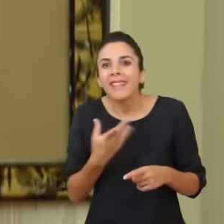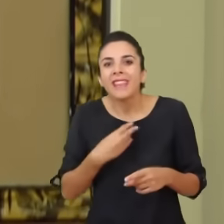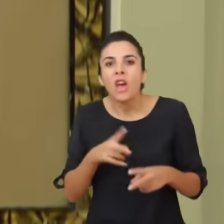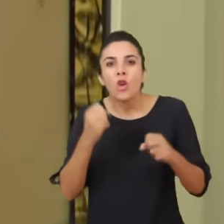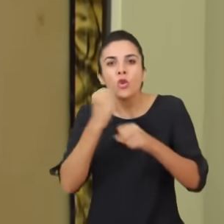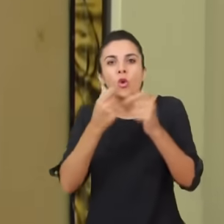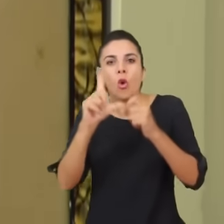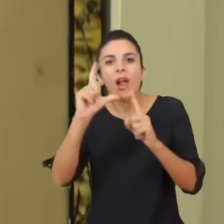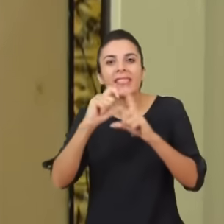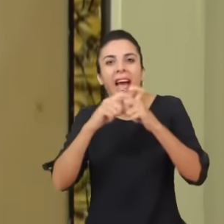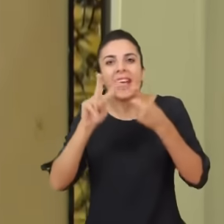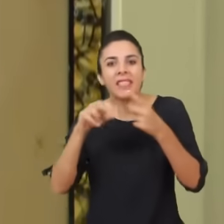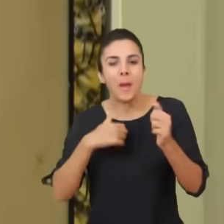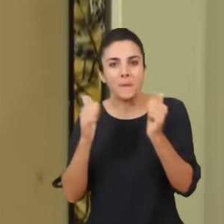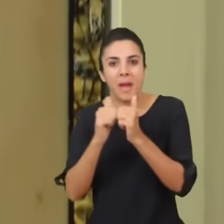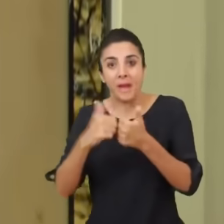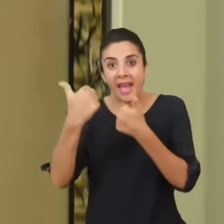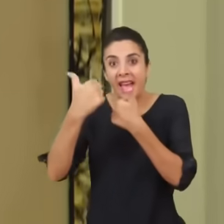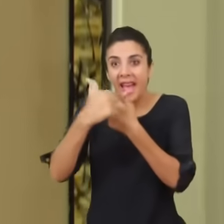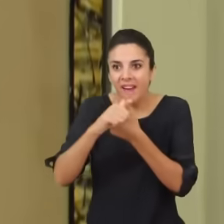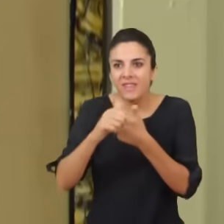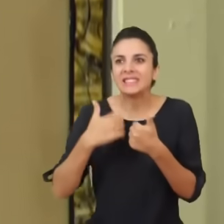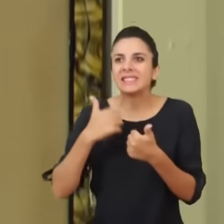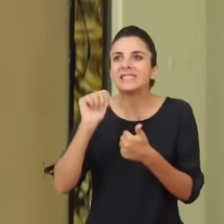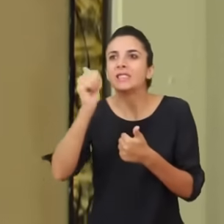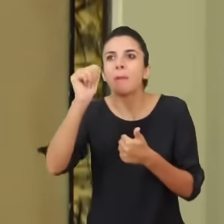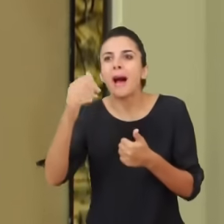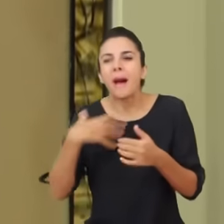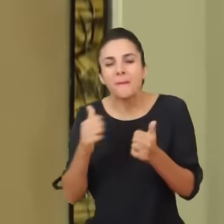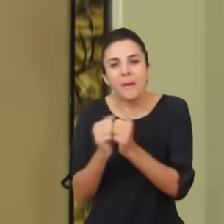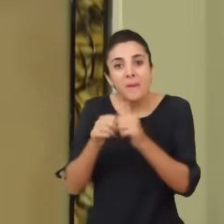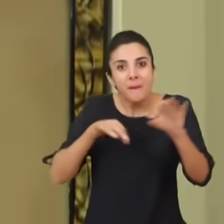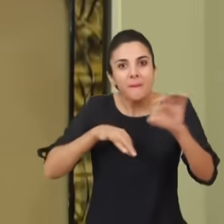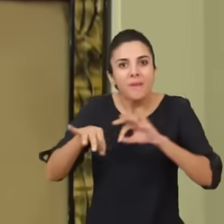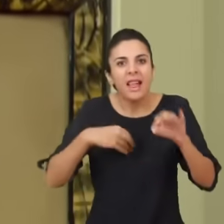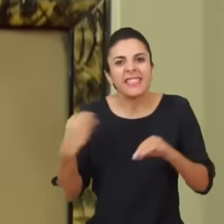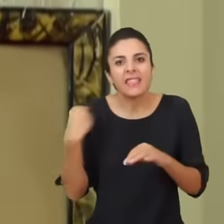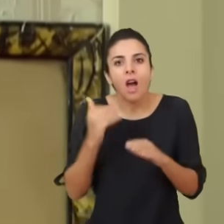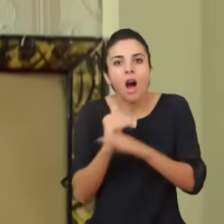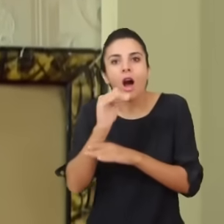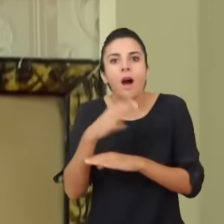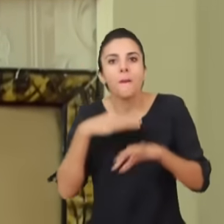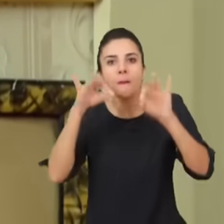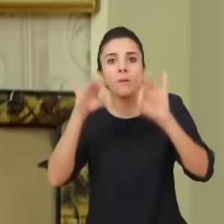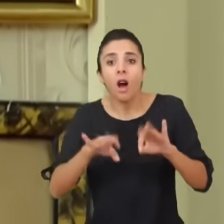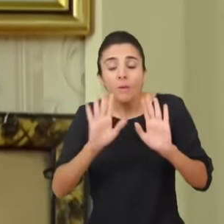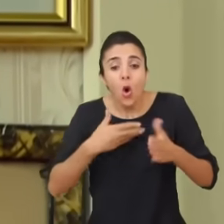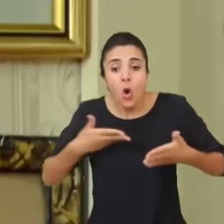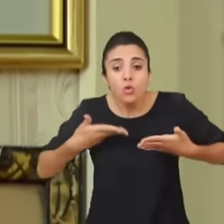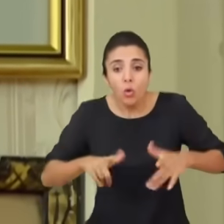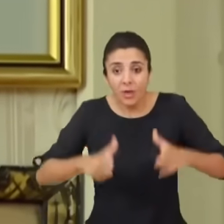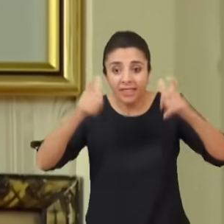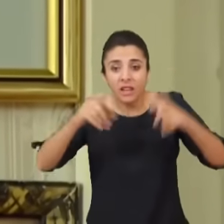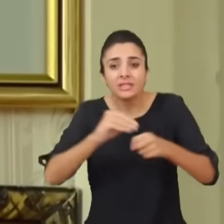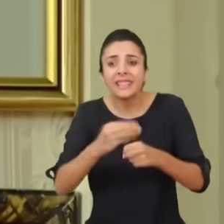geleceği birlikte planlayacağımız yepyeni bir hayata başlamıştık. Fakat doğduğum, büyüdüğüm bu evi, bu mahalleyi, bu